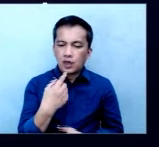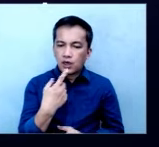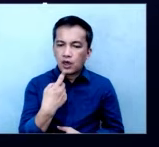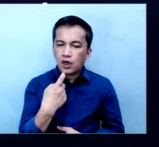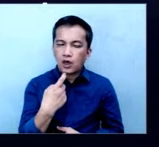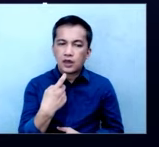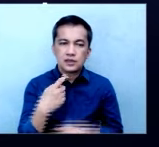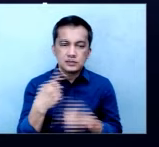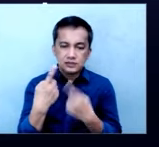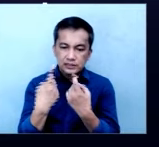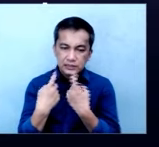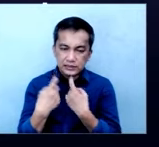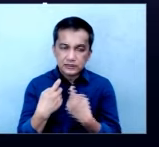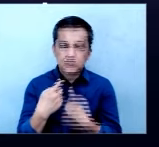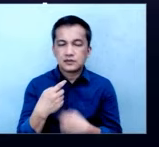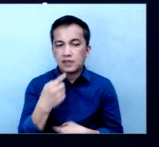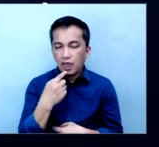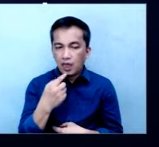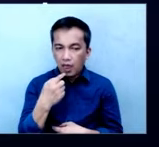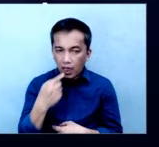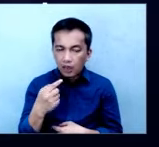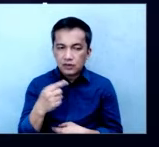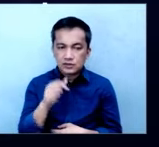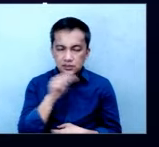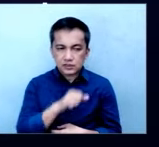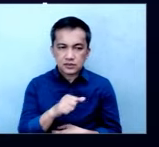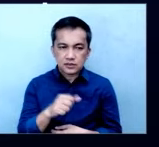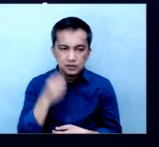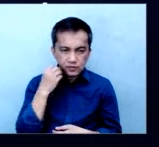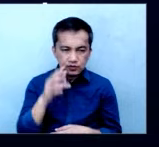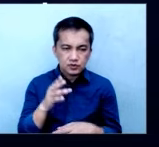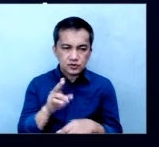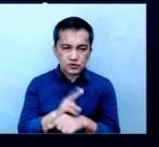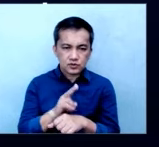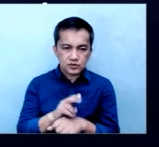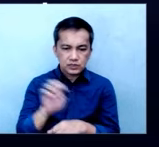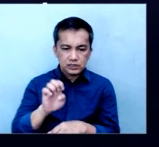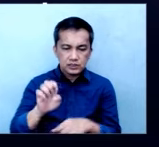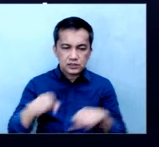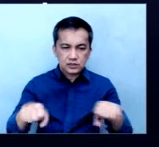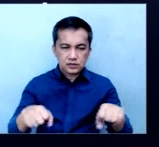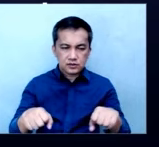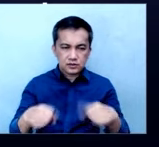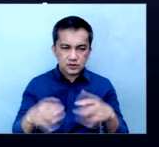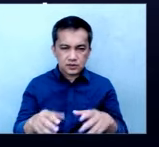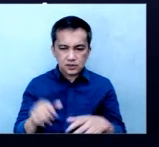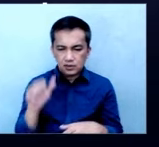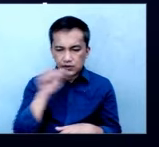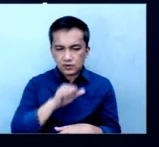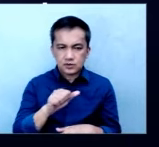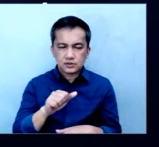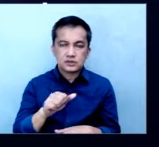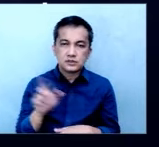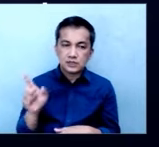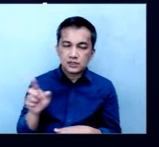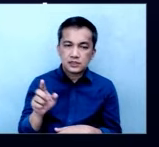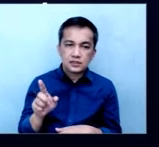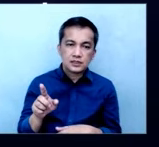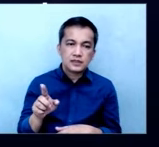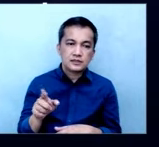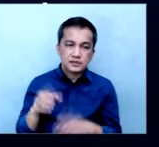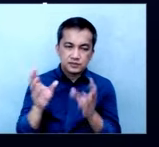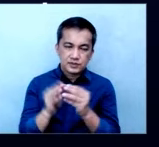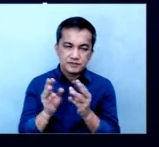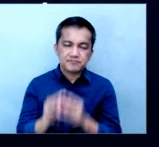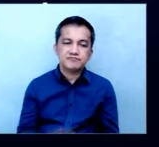test. Paliwanag ni Suga, pauwi na siya gamit ang e-scooter matapos uminom ng alcohol sa isang meeting.